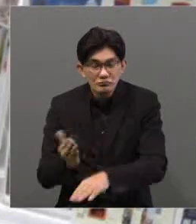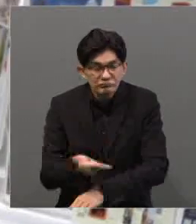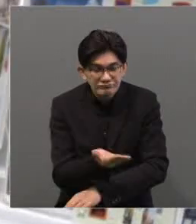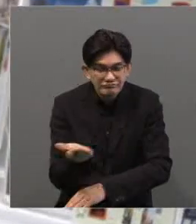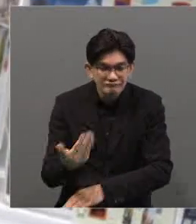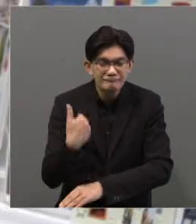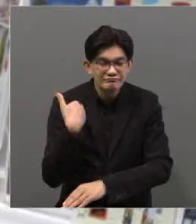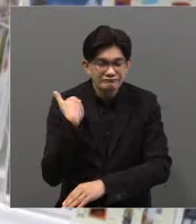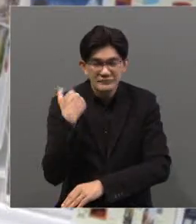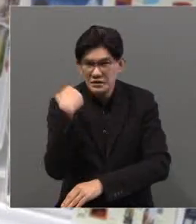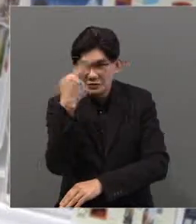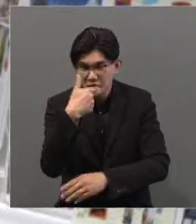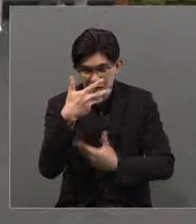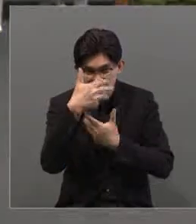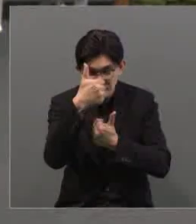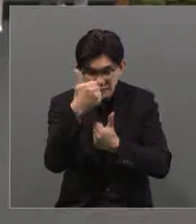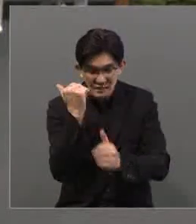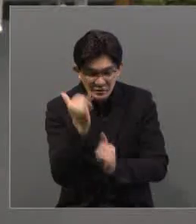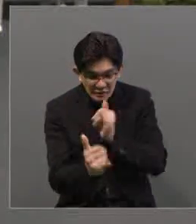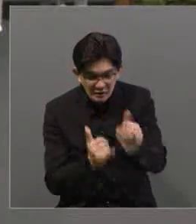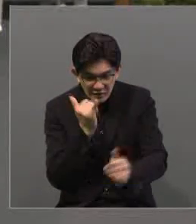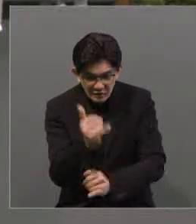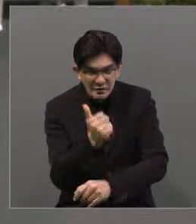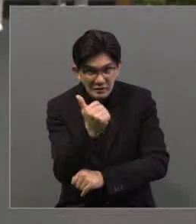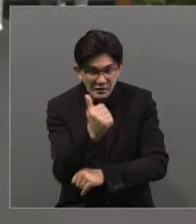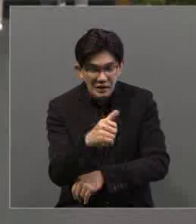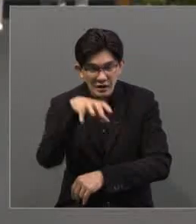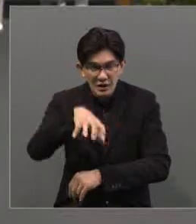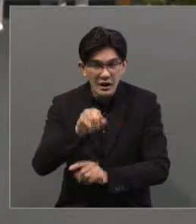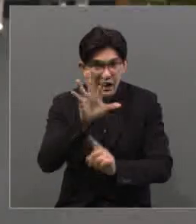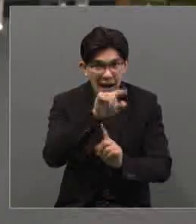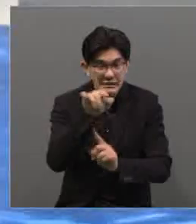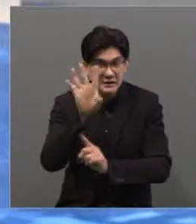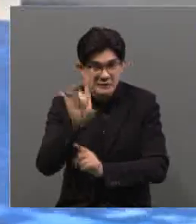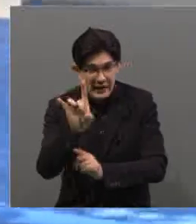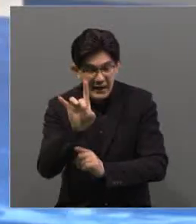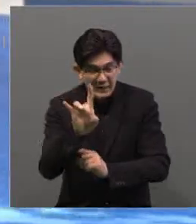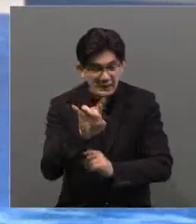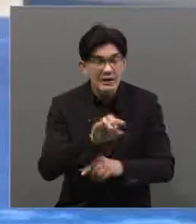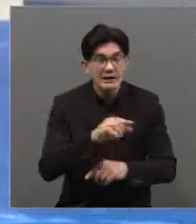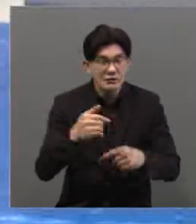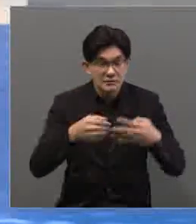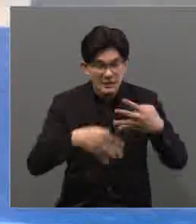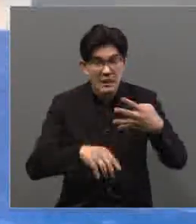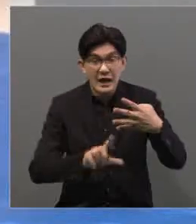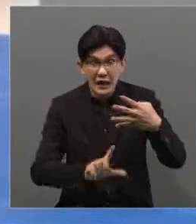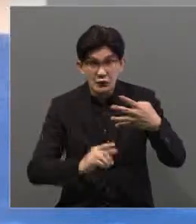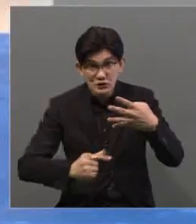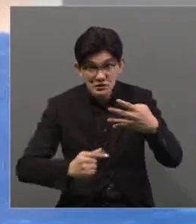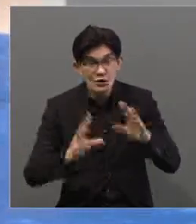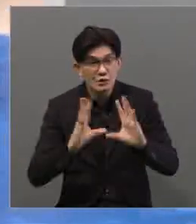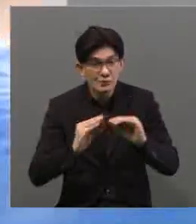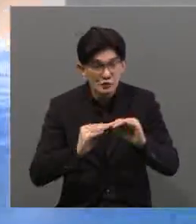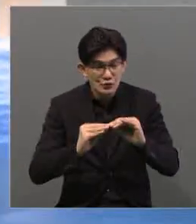นประชาชนหรือว่าคุณผู้ชมที่สนใจสามารถไปร่วมงานได้ค่ะที่ห .5 ถึง8ชั้น LG ที่ศูนย์การประชุมแห่ง